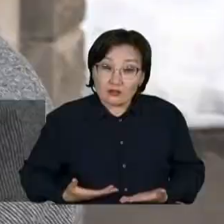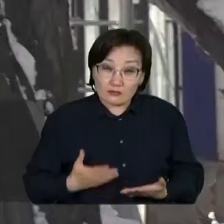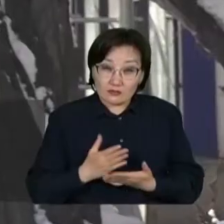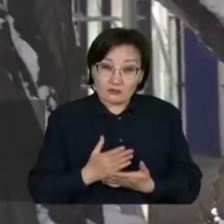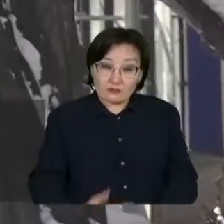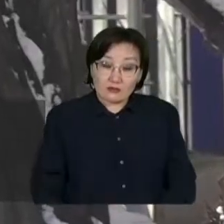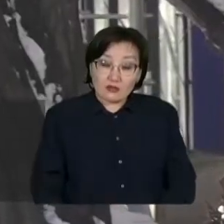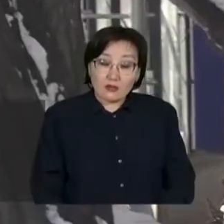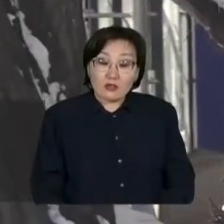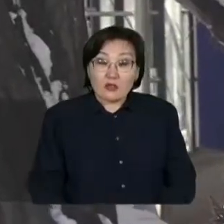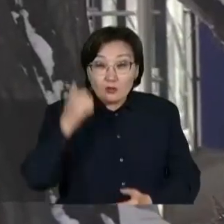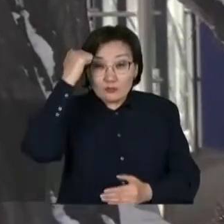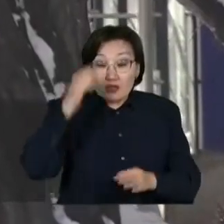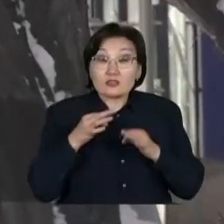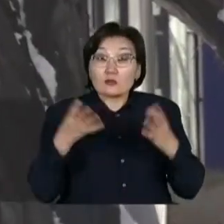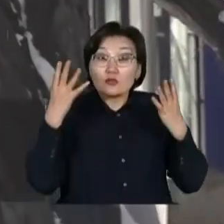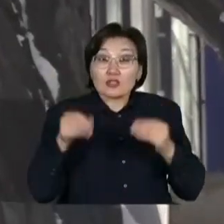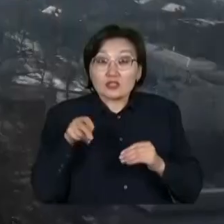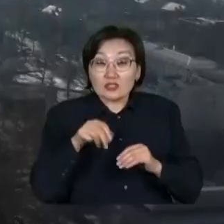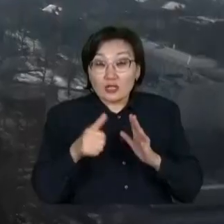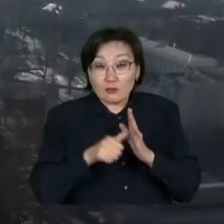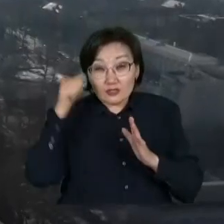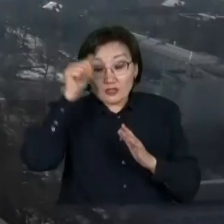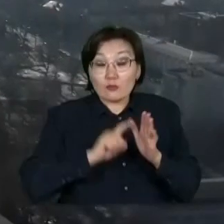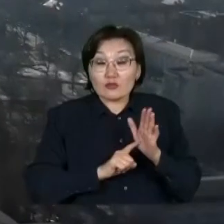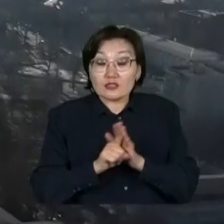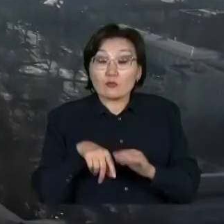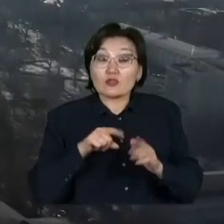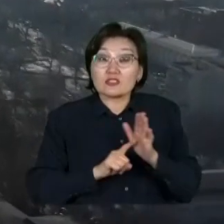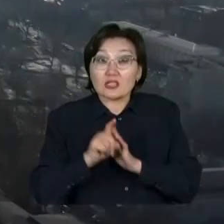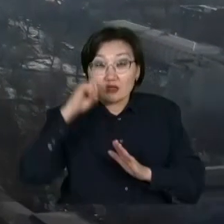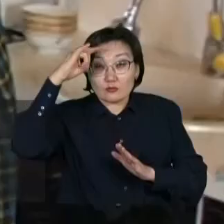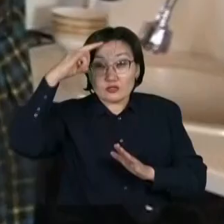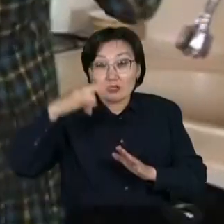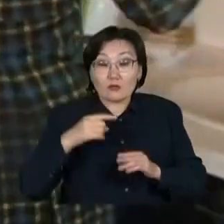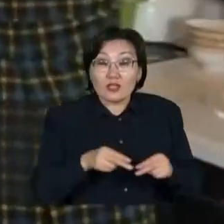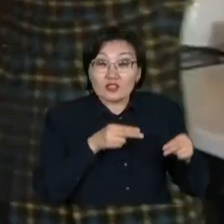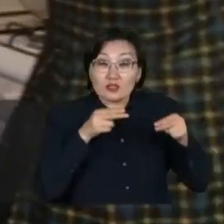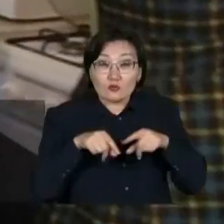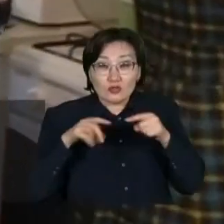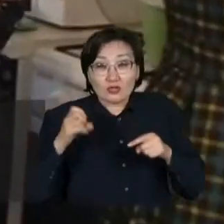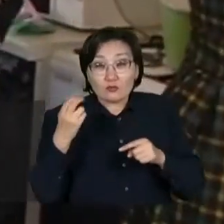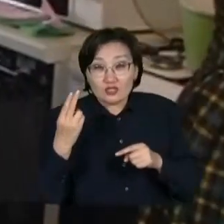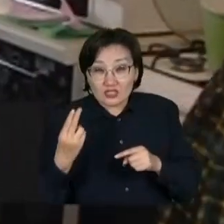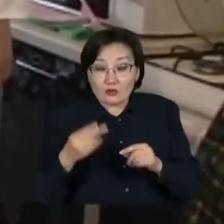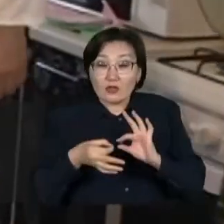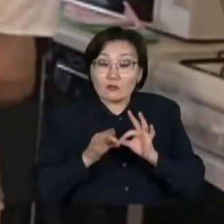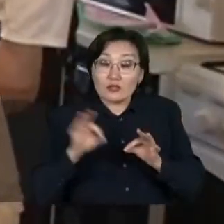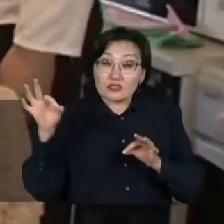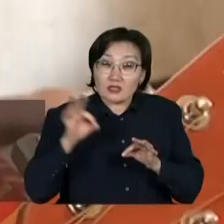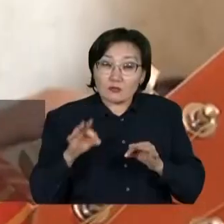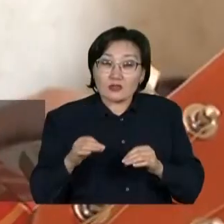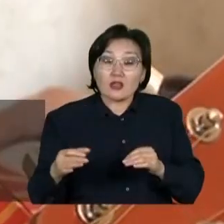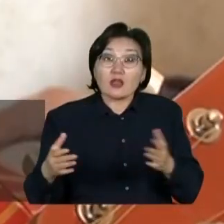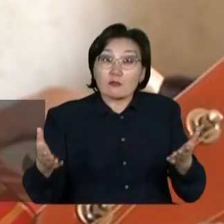жатырмыз. Алғыс айту күні елімізде 2016 жылдан бар. Бастапқыда ол Қазақстанға жер аударылған түрлі этностардың қиын қыстауда сыртқа